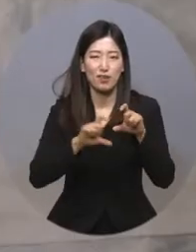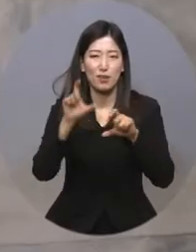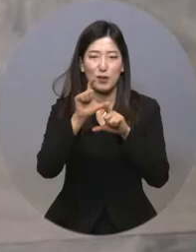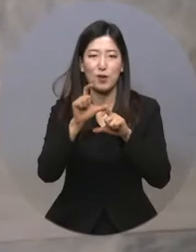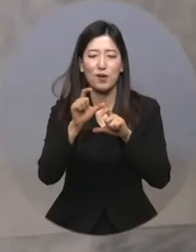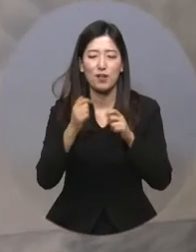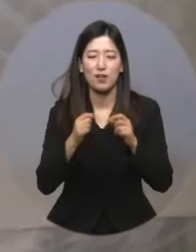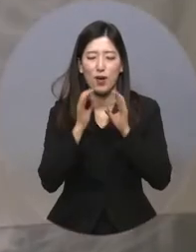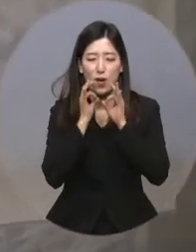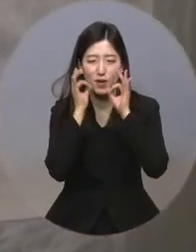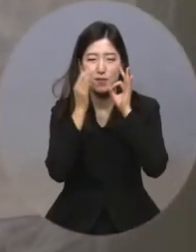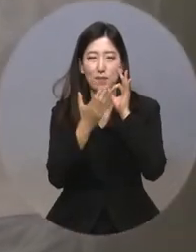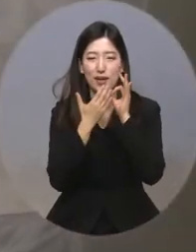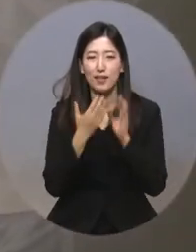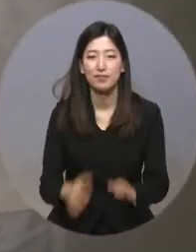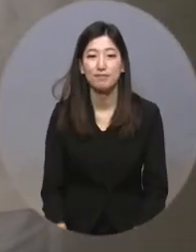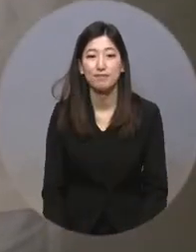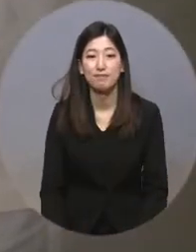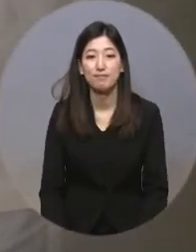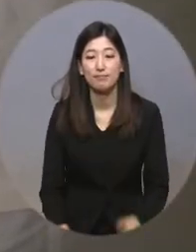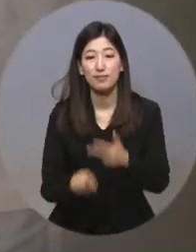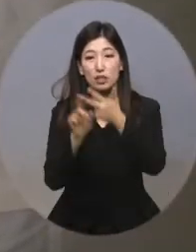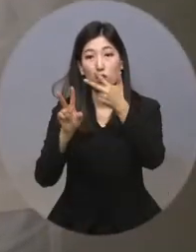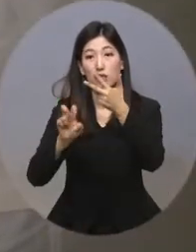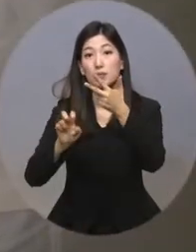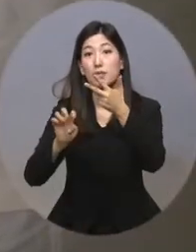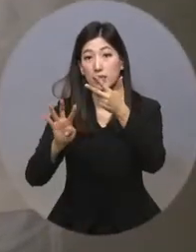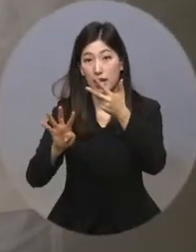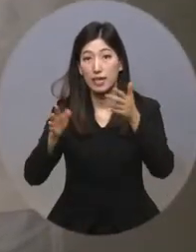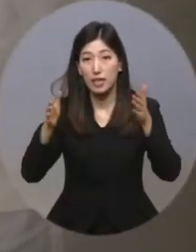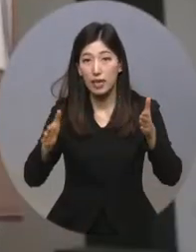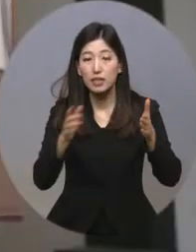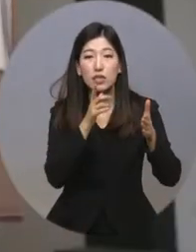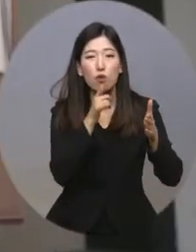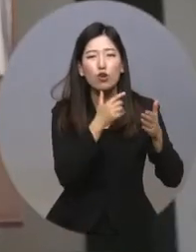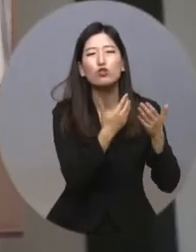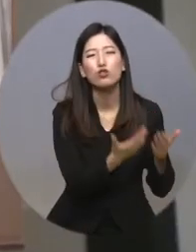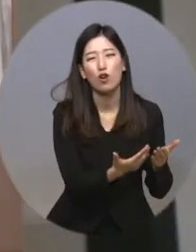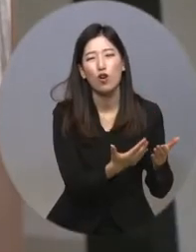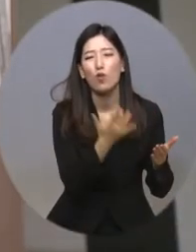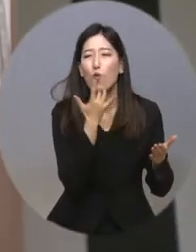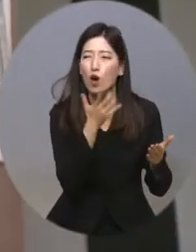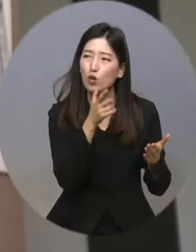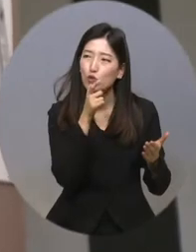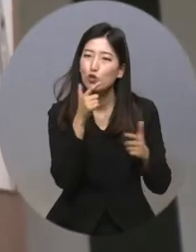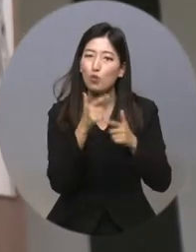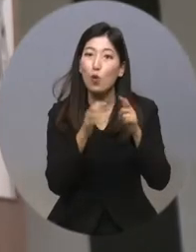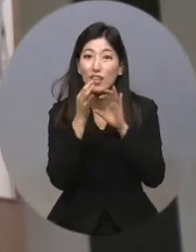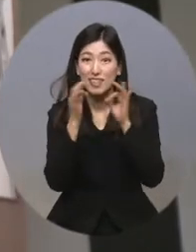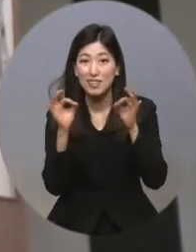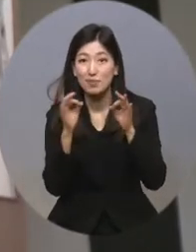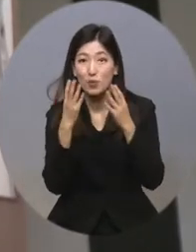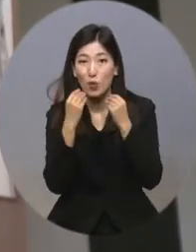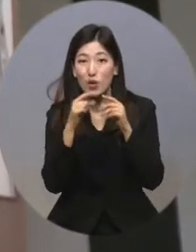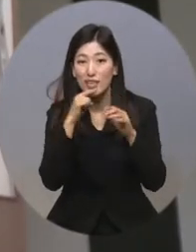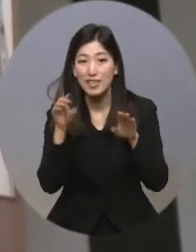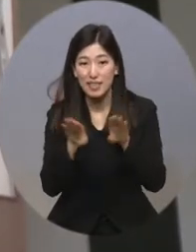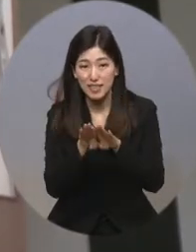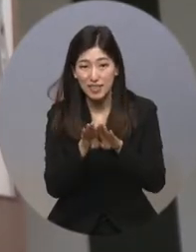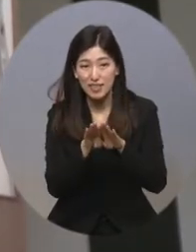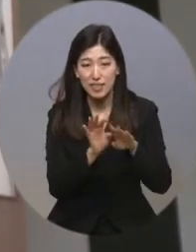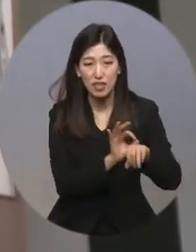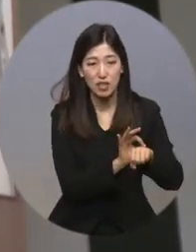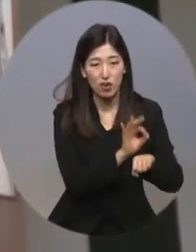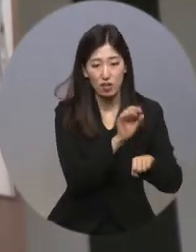이번 전시는 7월 24일까지 매주 월요일을 제외하고 오전 10시부터 오후 6시까지